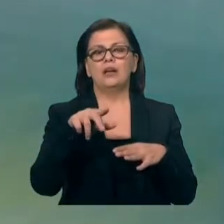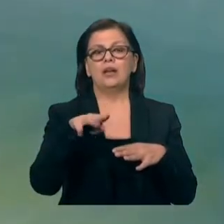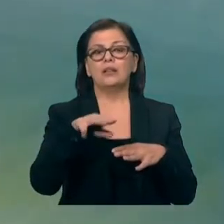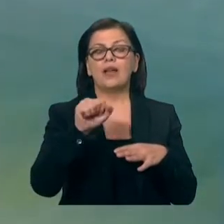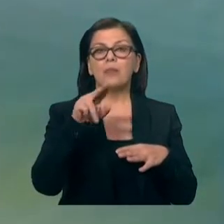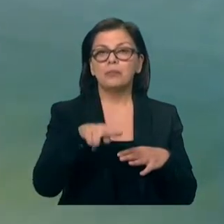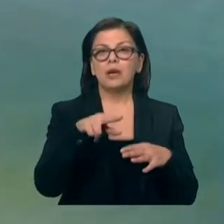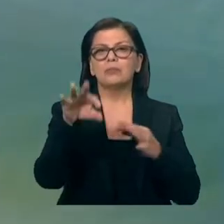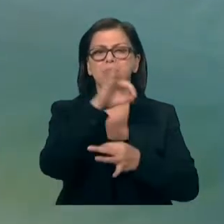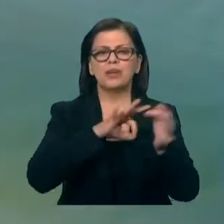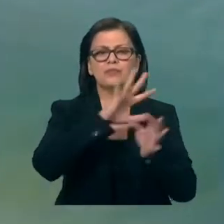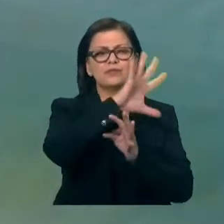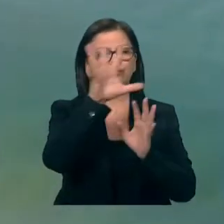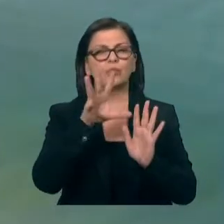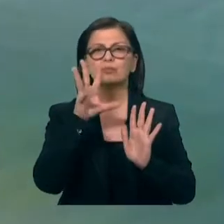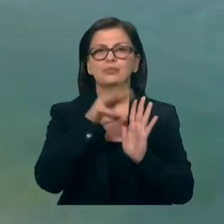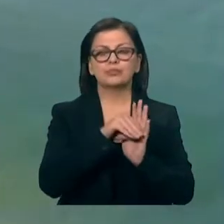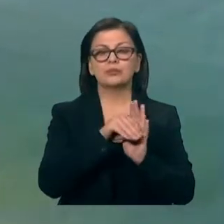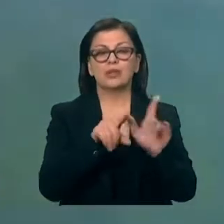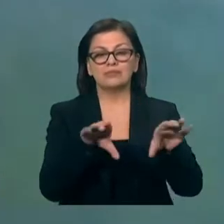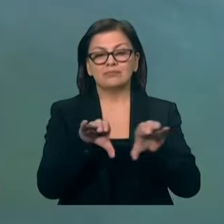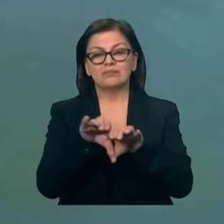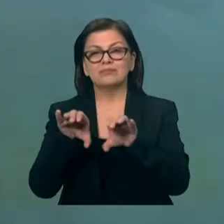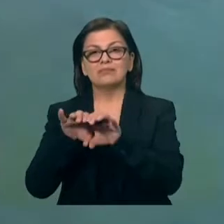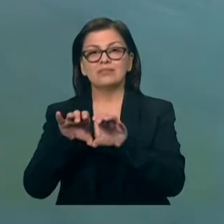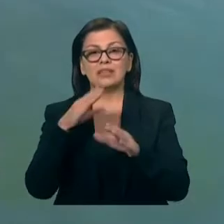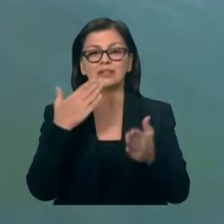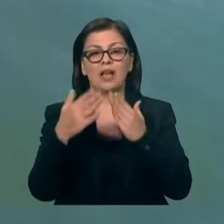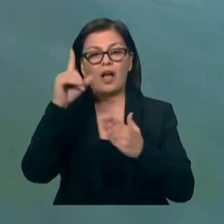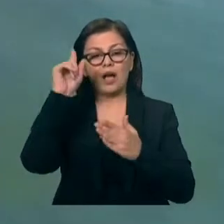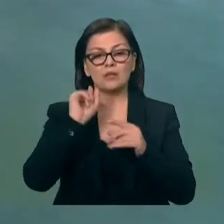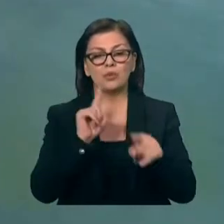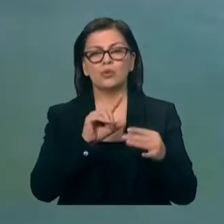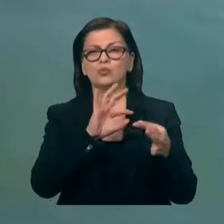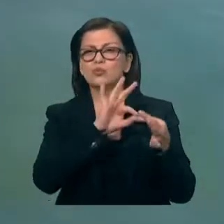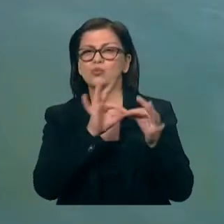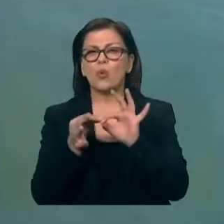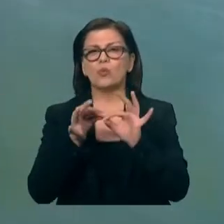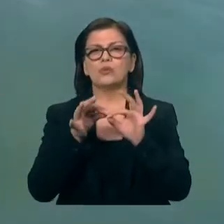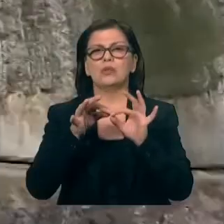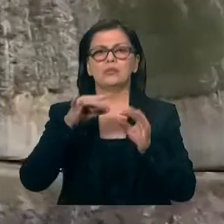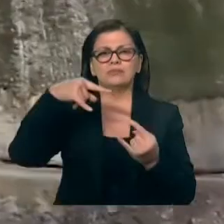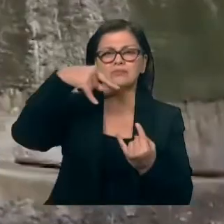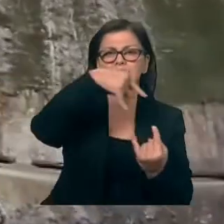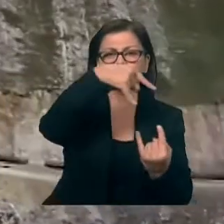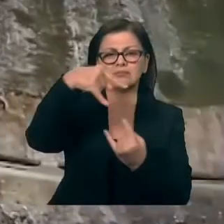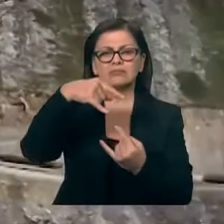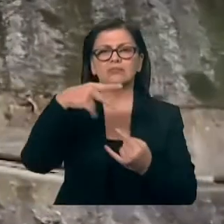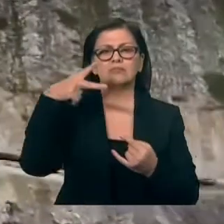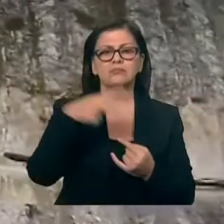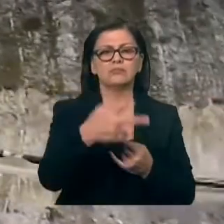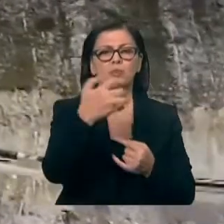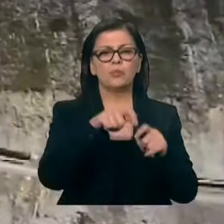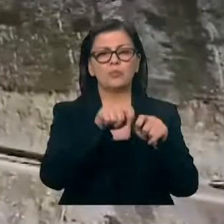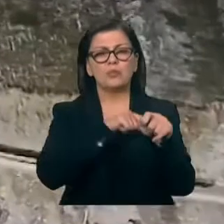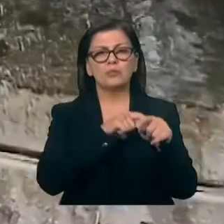Avropaya ixracını təmin eləməkdir. Boru xətti ilə Azərbaycan təbii qazı çox mürəkkəb coğrafi məkanlardan, hündürlüyü 2500